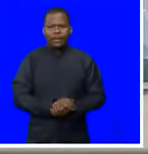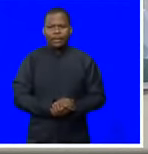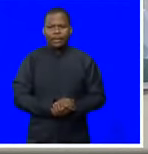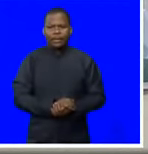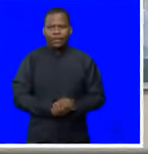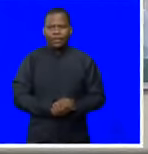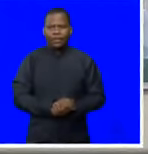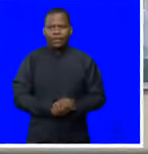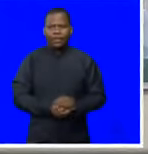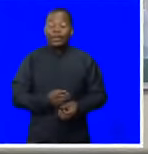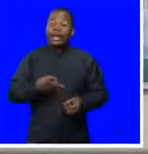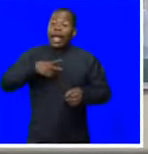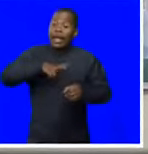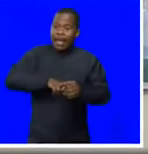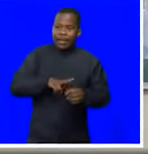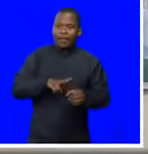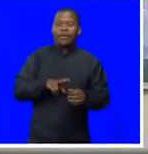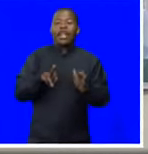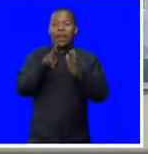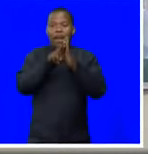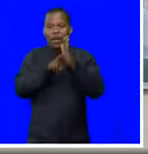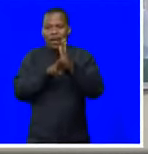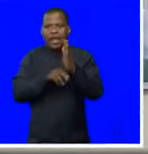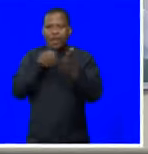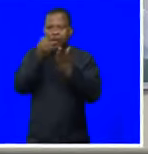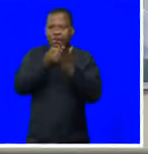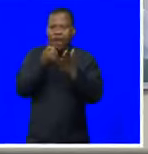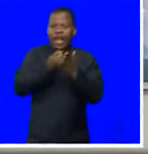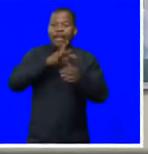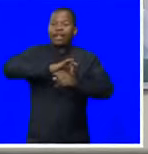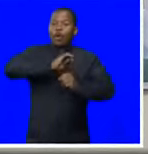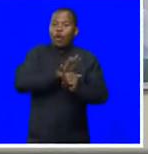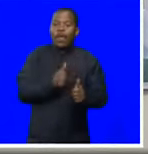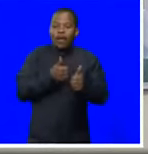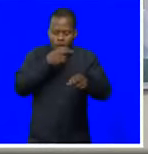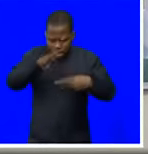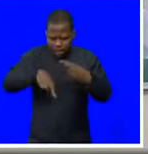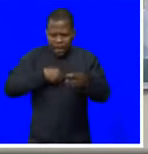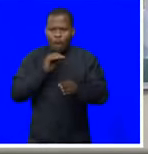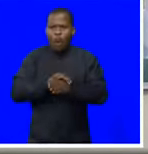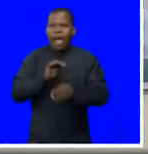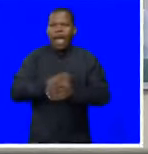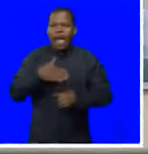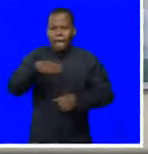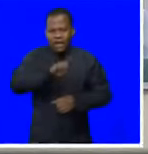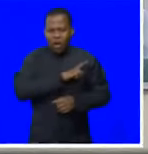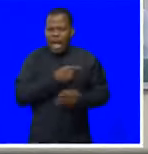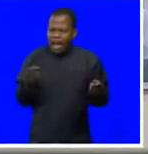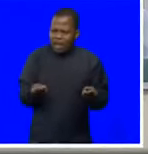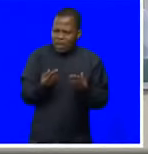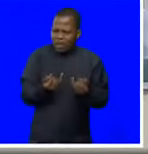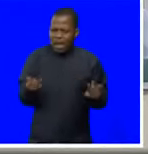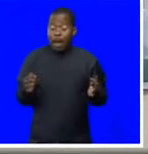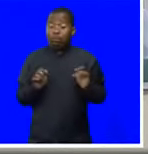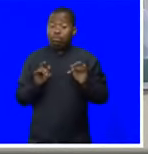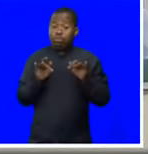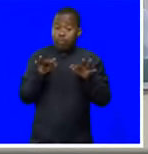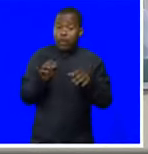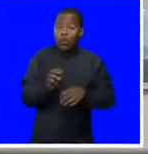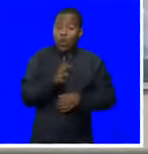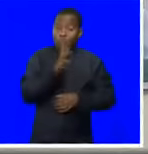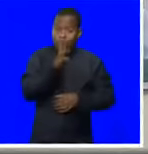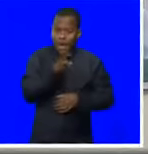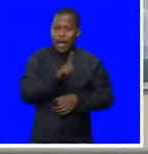niyatiswa ukuthi nigcine imithetho ye-COVID-19 njengoba kutawube kuhlangene bantu labanyindi